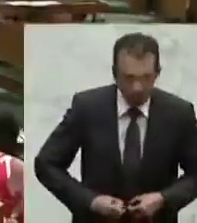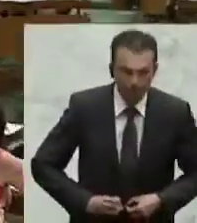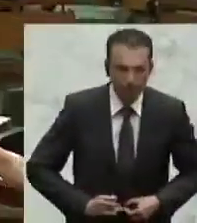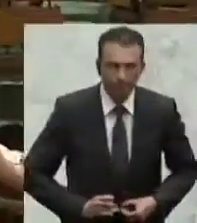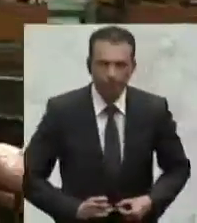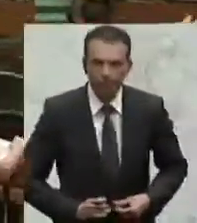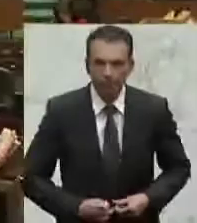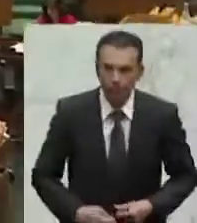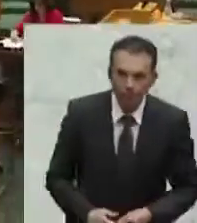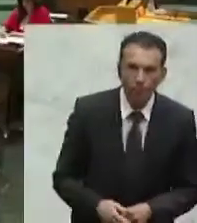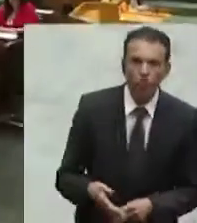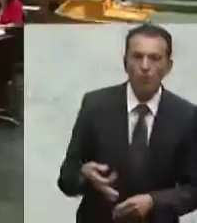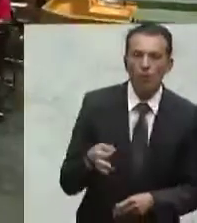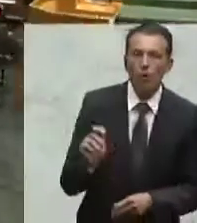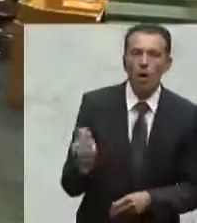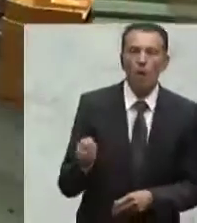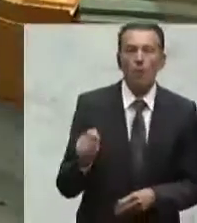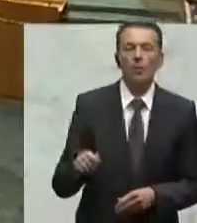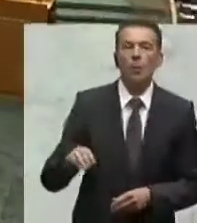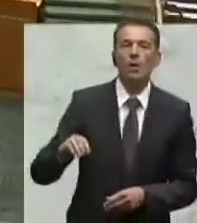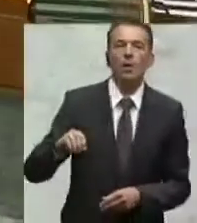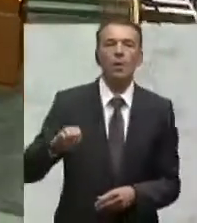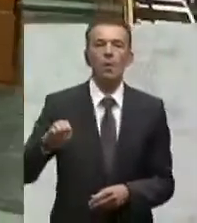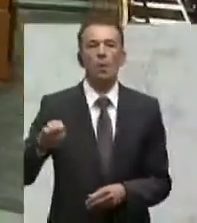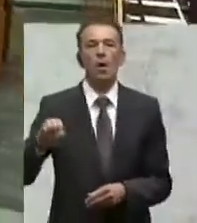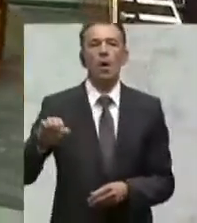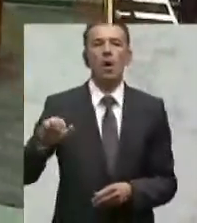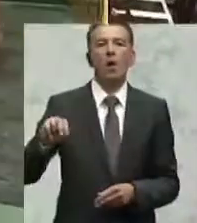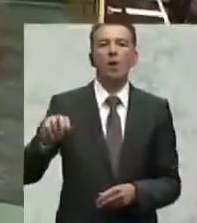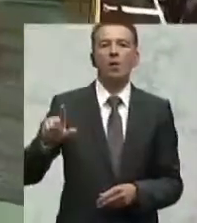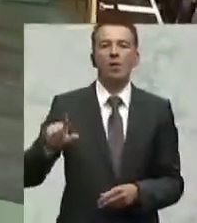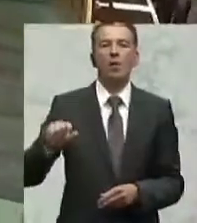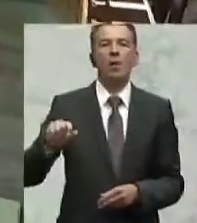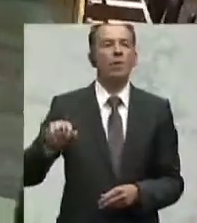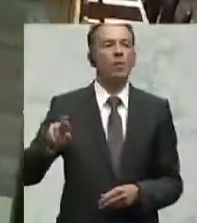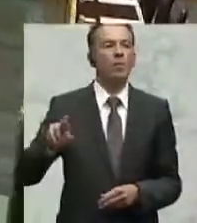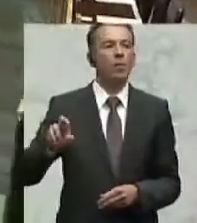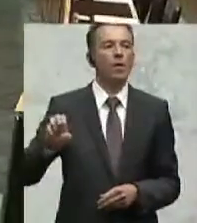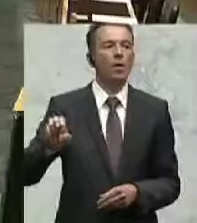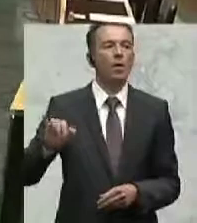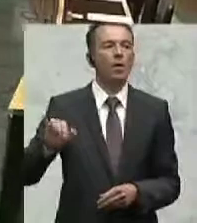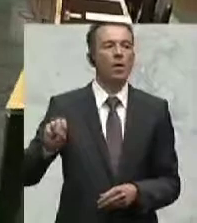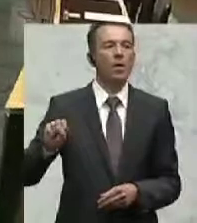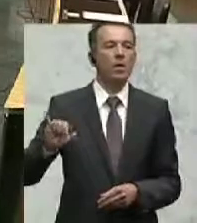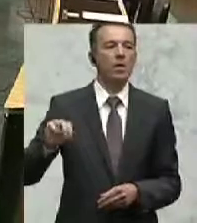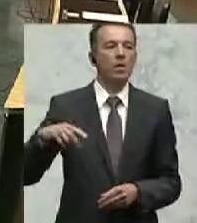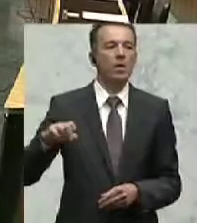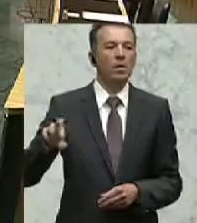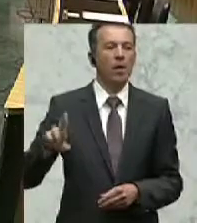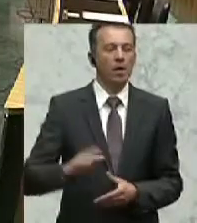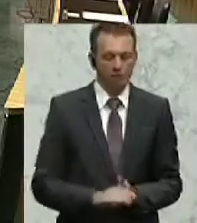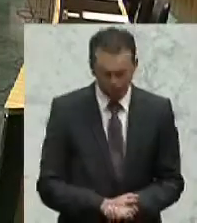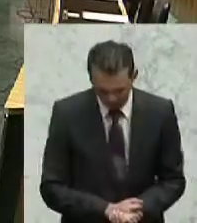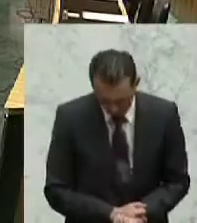hervor dies müsse man abstellen fordert er eine vermögenssteuer derzeit noch ohne konkretes modell um letztlich den